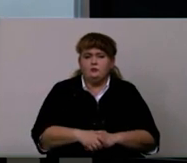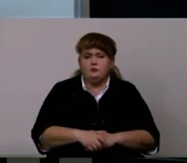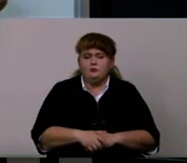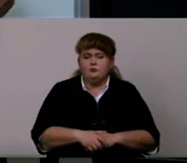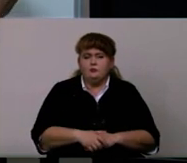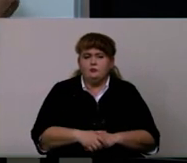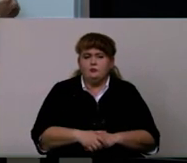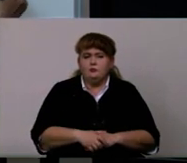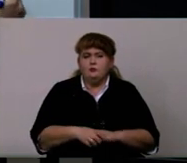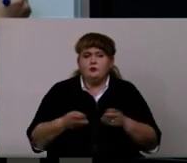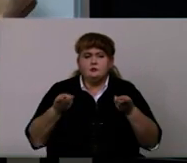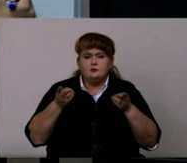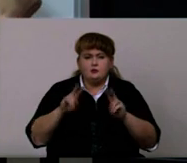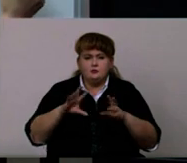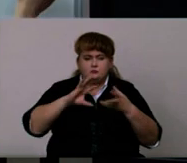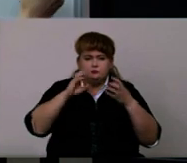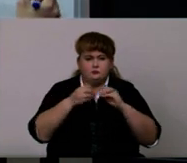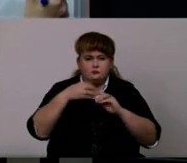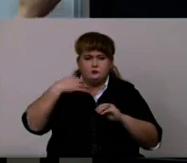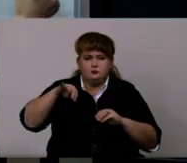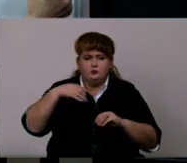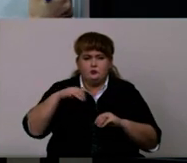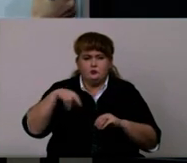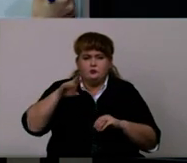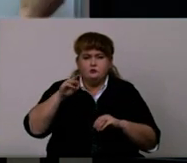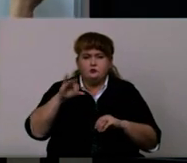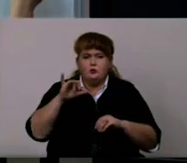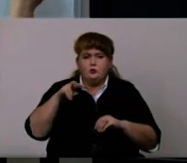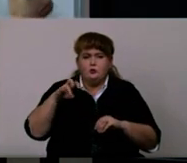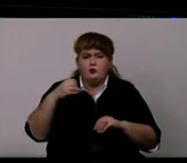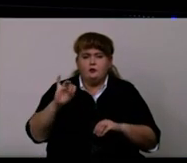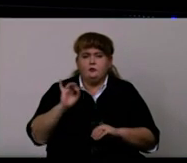Значит, у меня остается в итоге 40 джоулей.